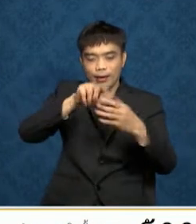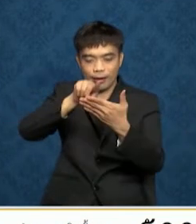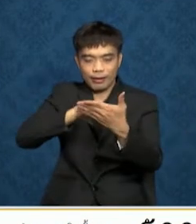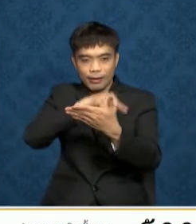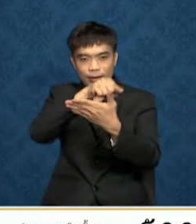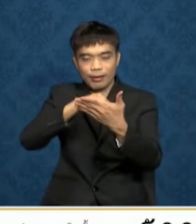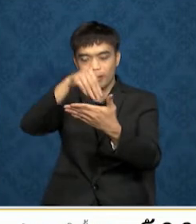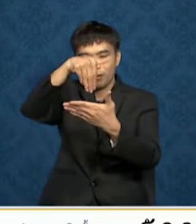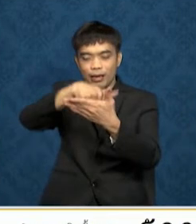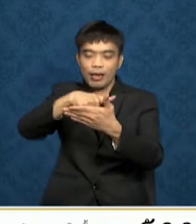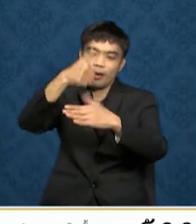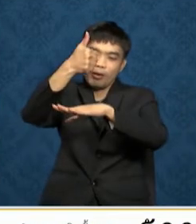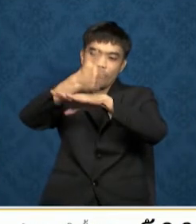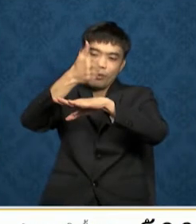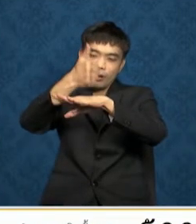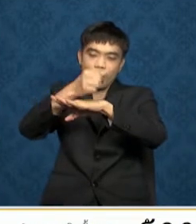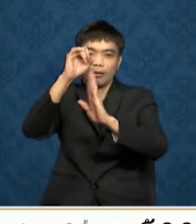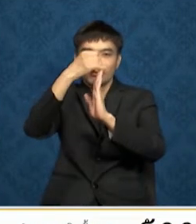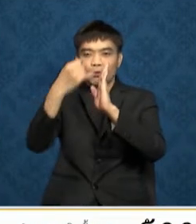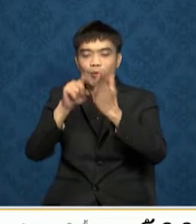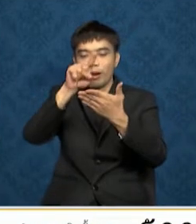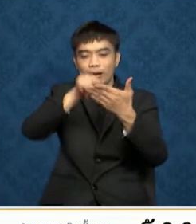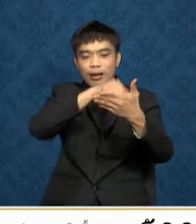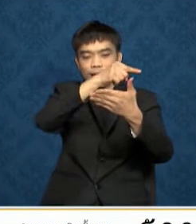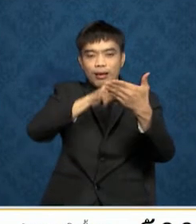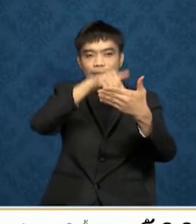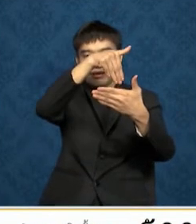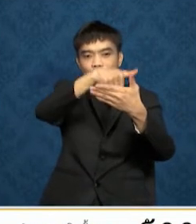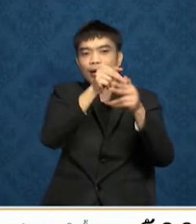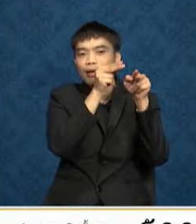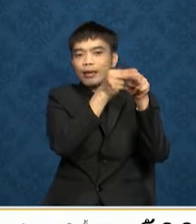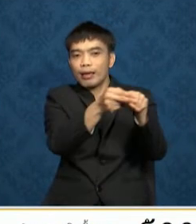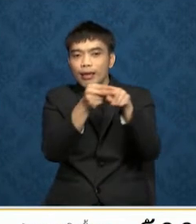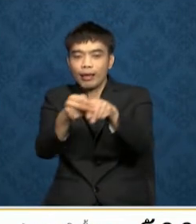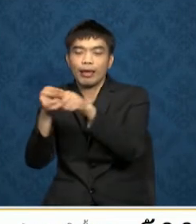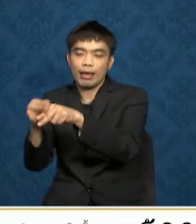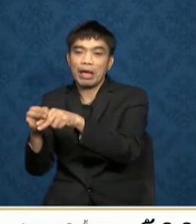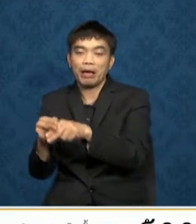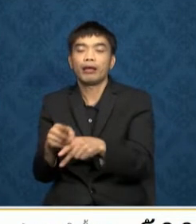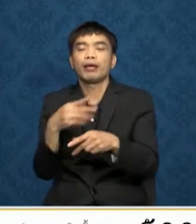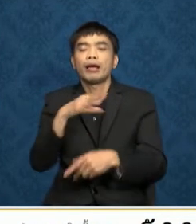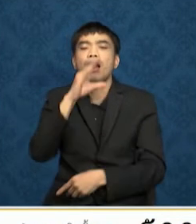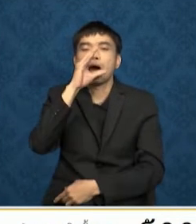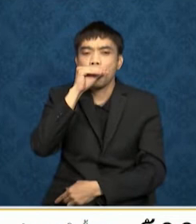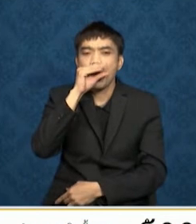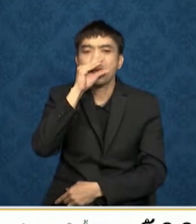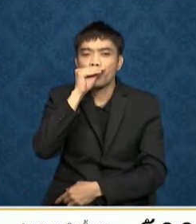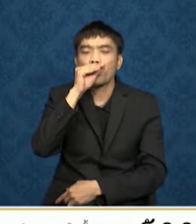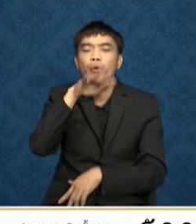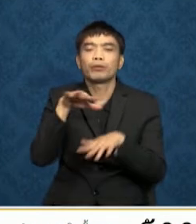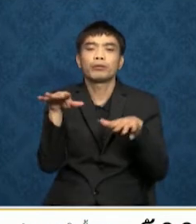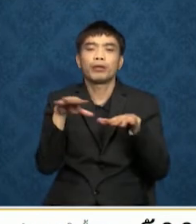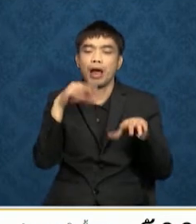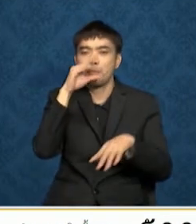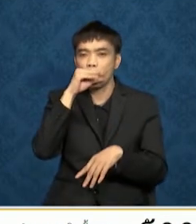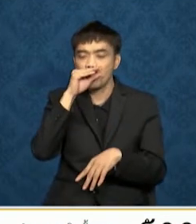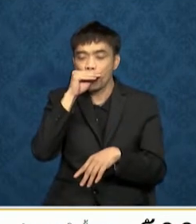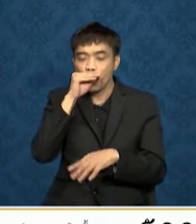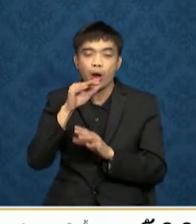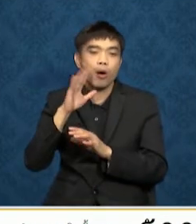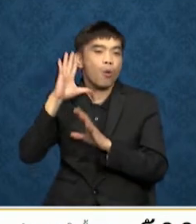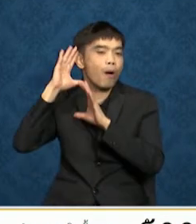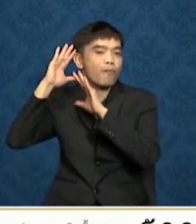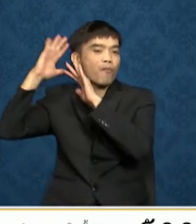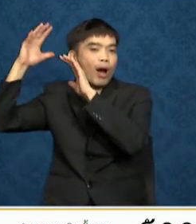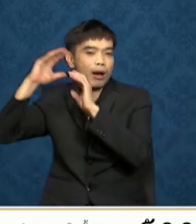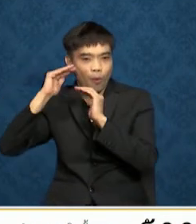การจังหวัดนั่นเป็นวาทกรรมแค่ลมปากที่พูดให้สวยหรูและสร้างความหวังให้กับพี่